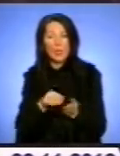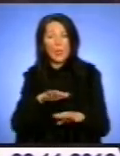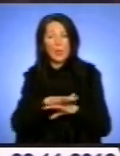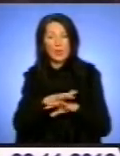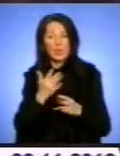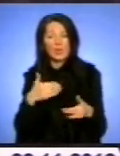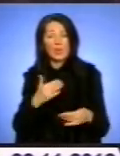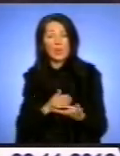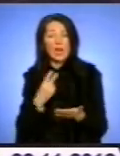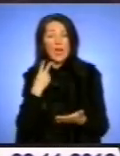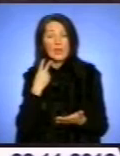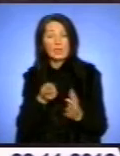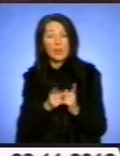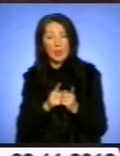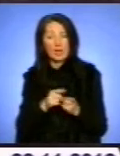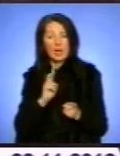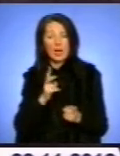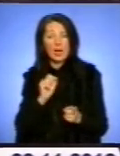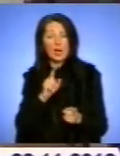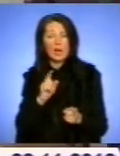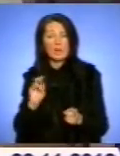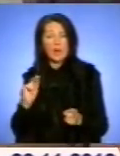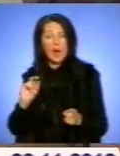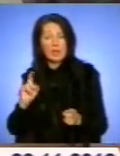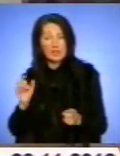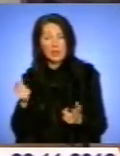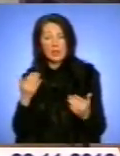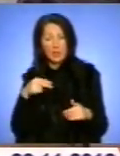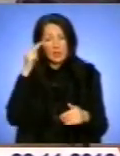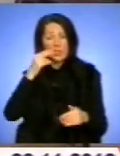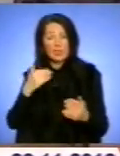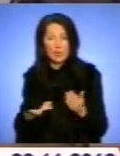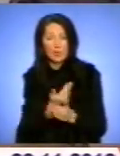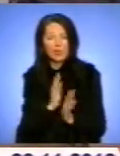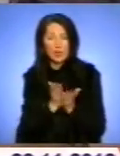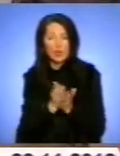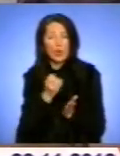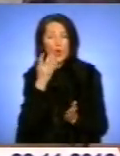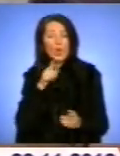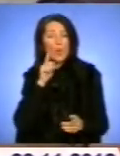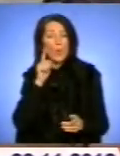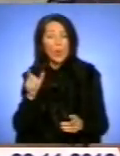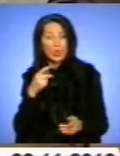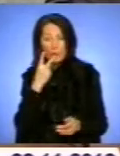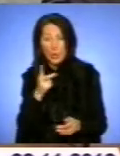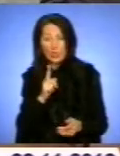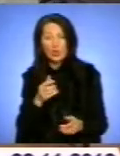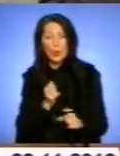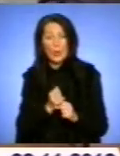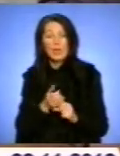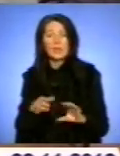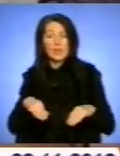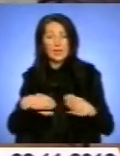У Казахстані за новим посібником вже навчаються. Коли молодь бачить, що праця дає